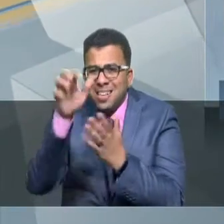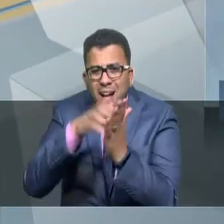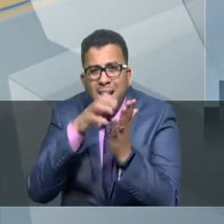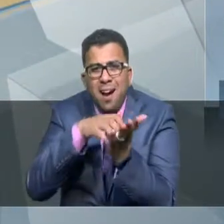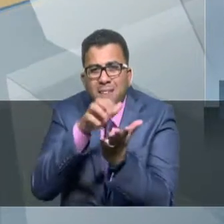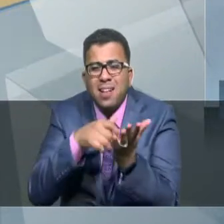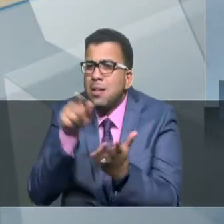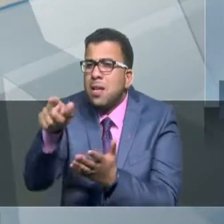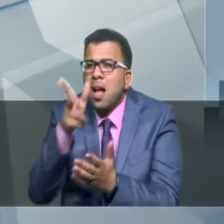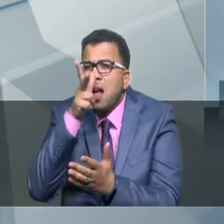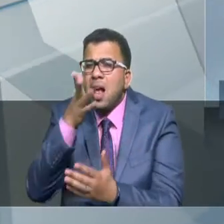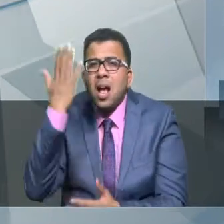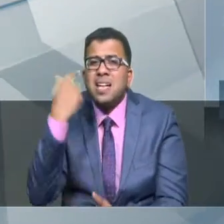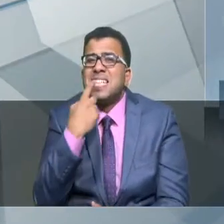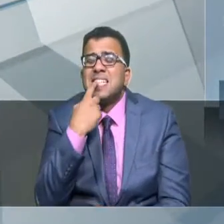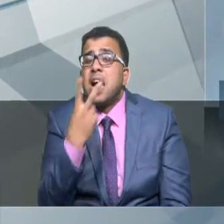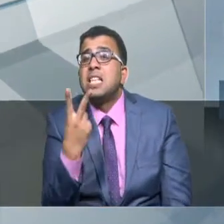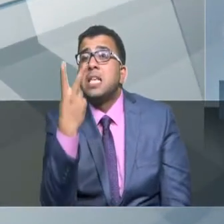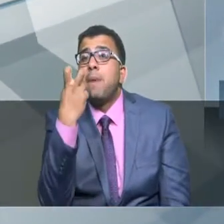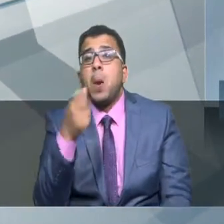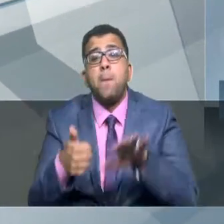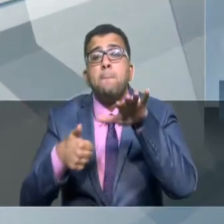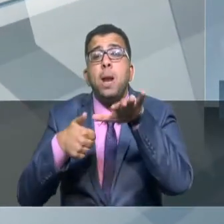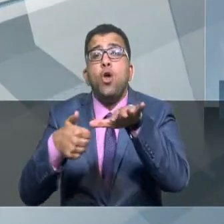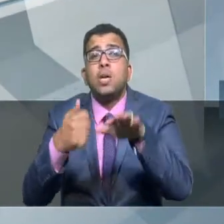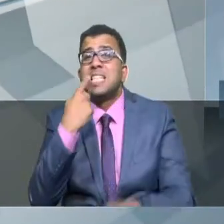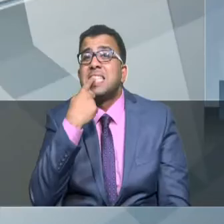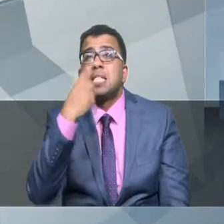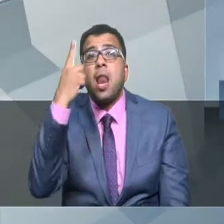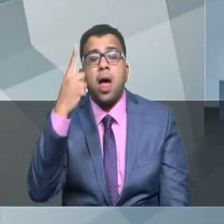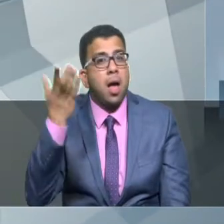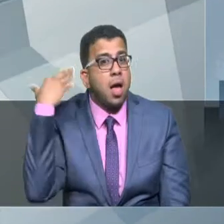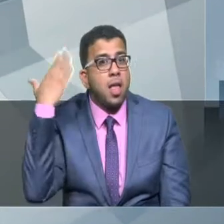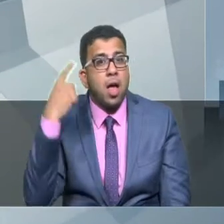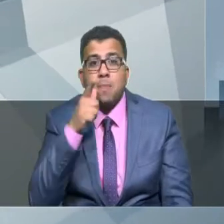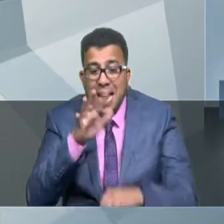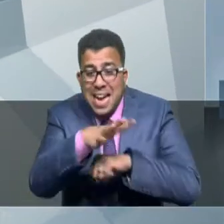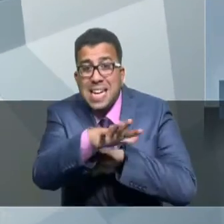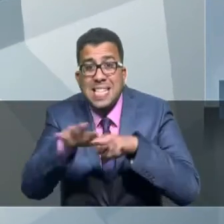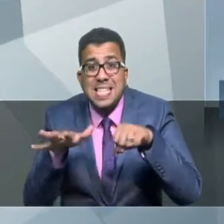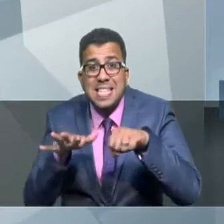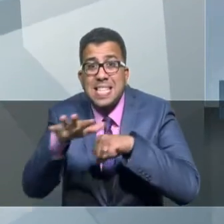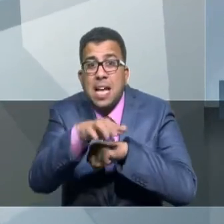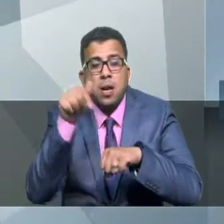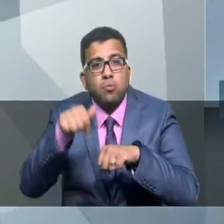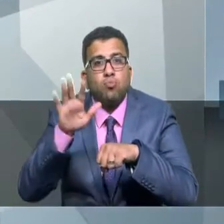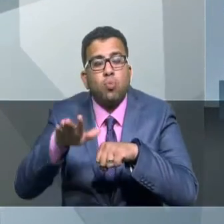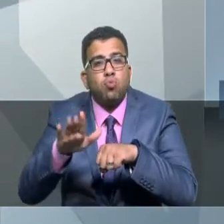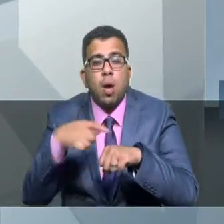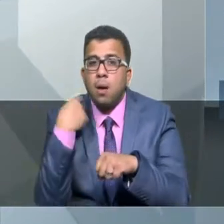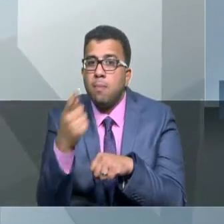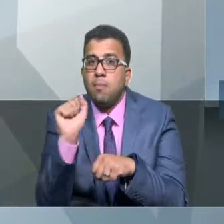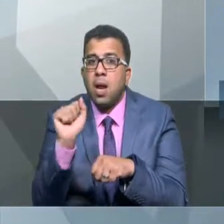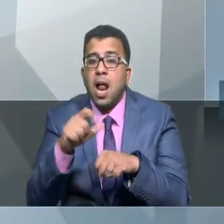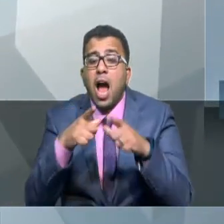الحفريات عمرها أكثر من 70 مليون سنة تقريبا، وتعتبر أيضا جزيرة صيربونعير أحد القباب الملحية الموجودة عندنا